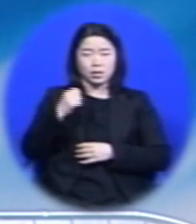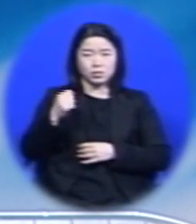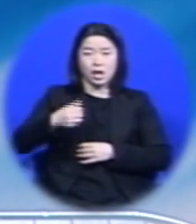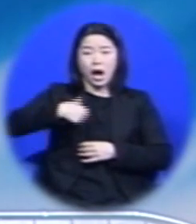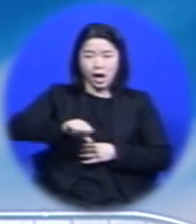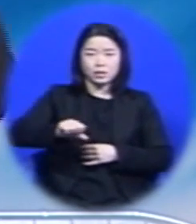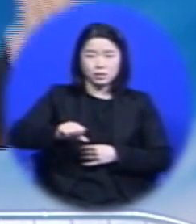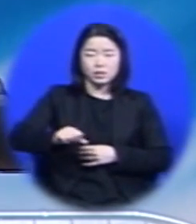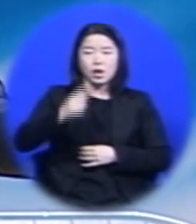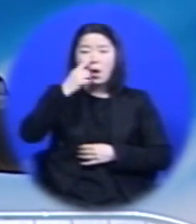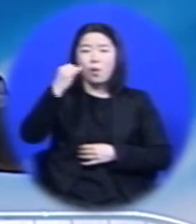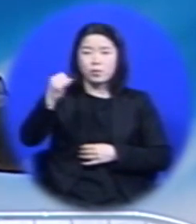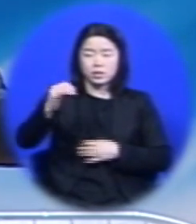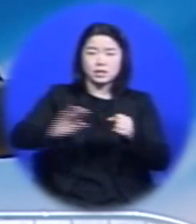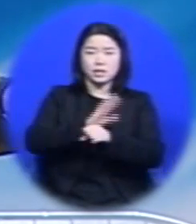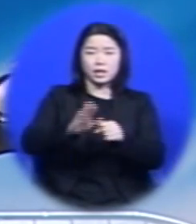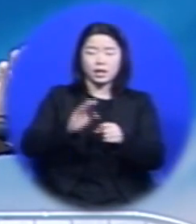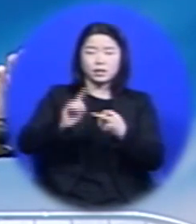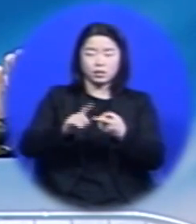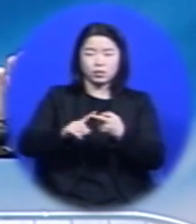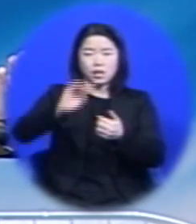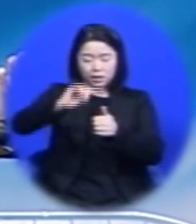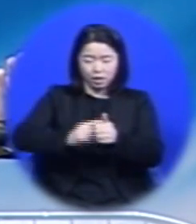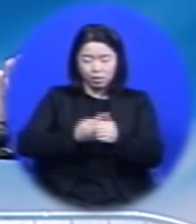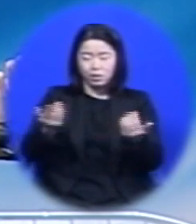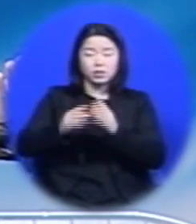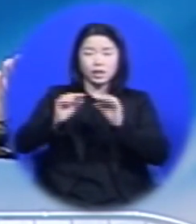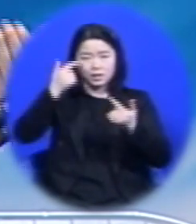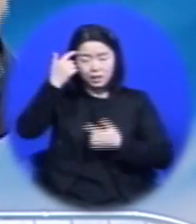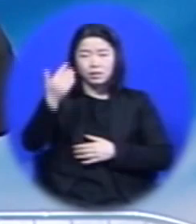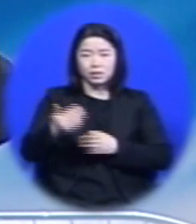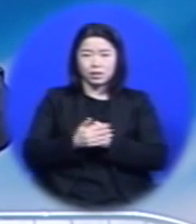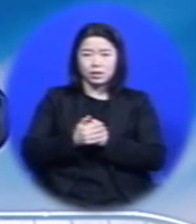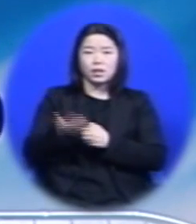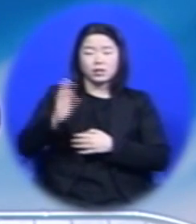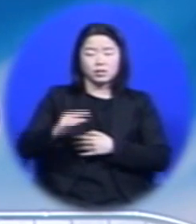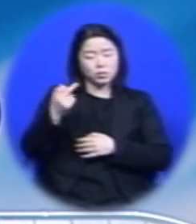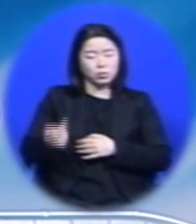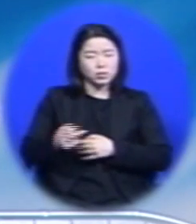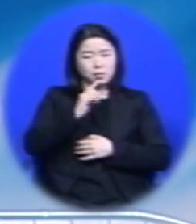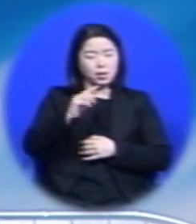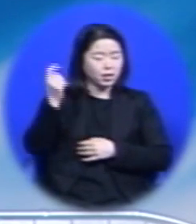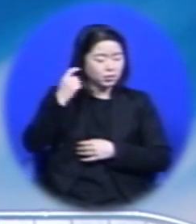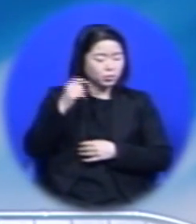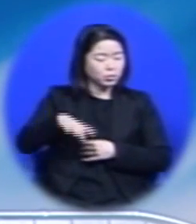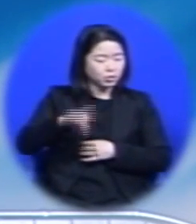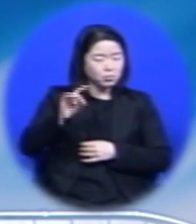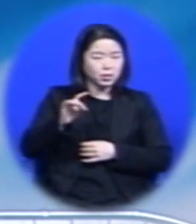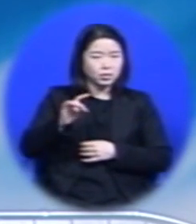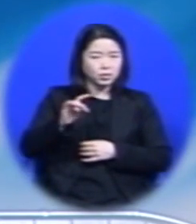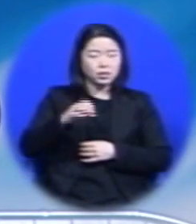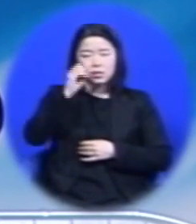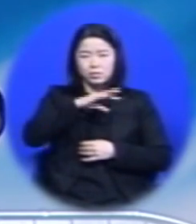아들이 어머니를 사랑한다는 건 당연한 일 아니겠는가 그런데 동생 이야기를 듣고 처음에는 그냥